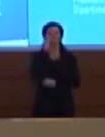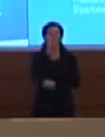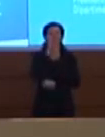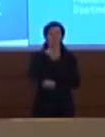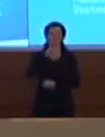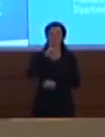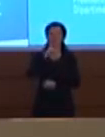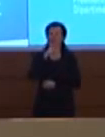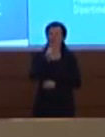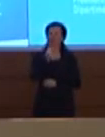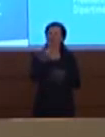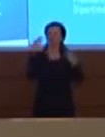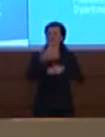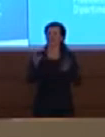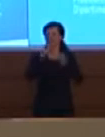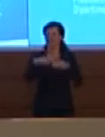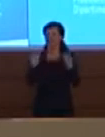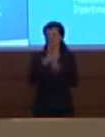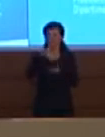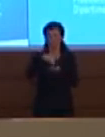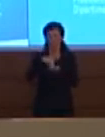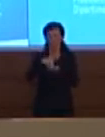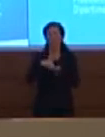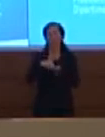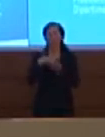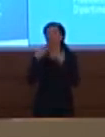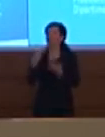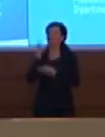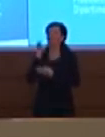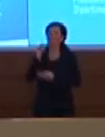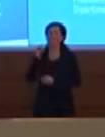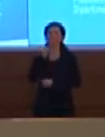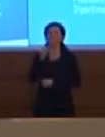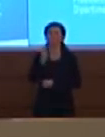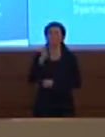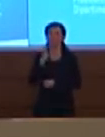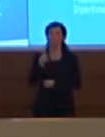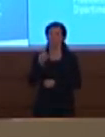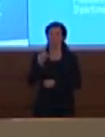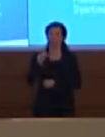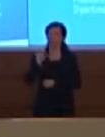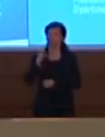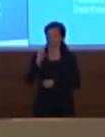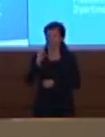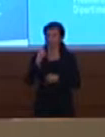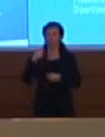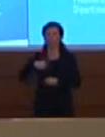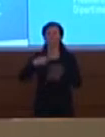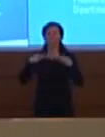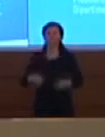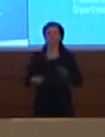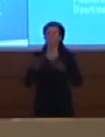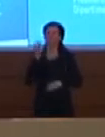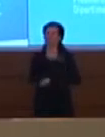decremento di 1513 rispetto a ieri continua il calo dei ricoverati in terapia intensiva ad oggi sono